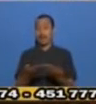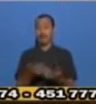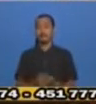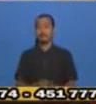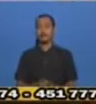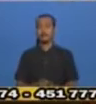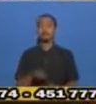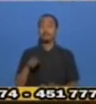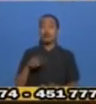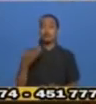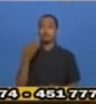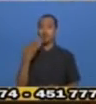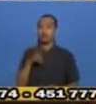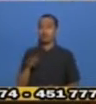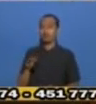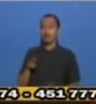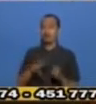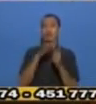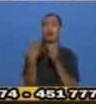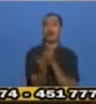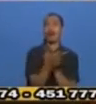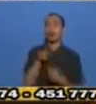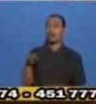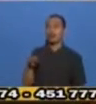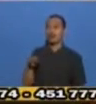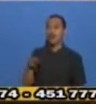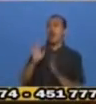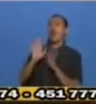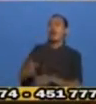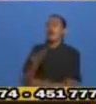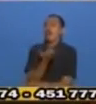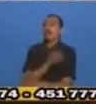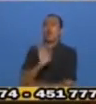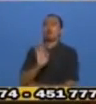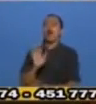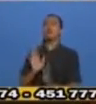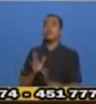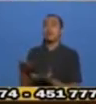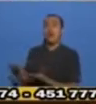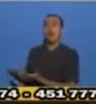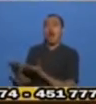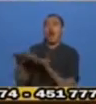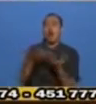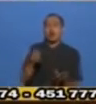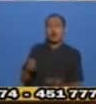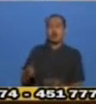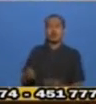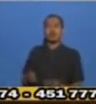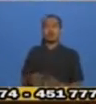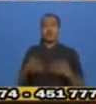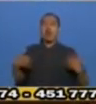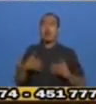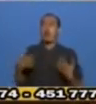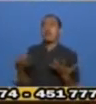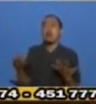dulu. Nanti kalau dibawa nanti ngamuk, nanti ini. Gitu. Sebetulnya kalau kita bicara dengan mereka itu dengan